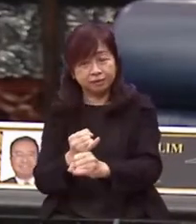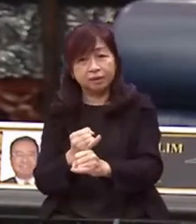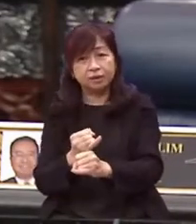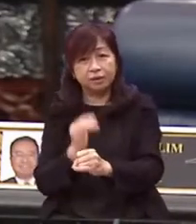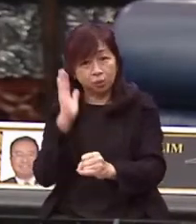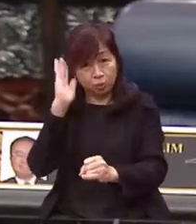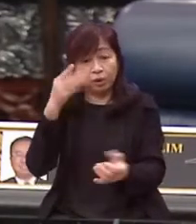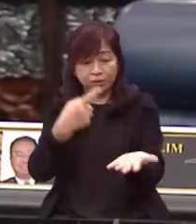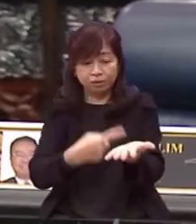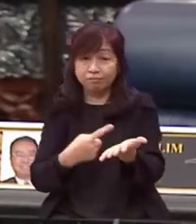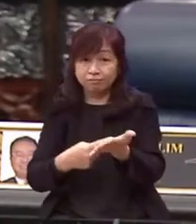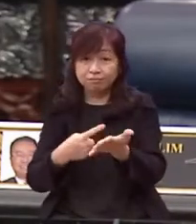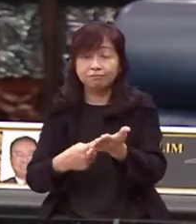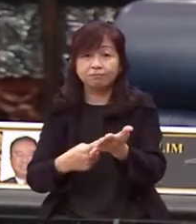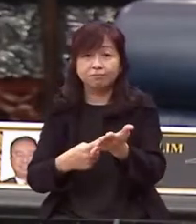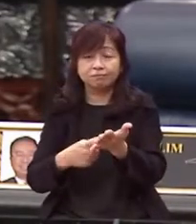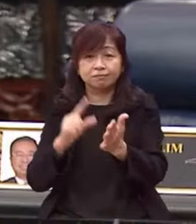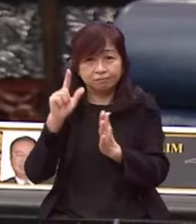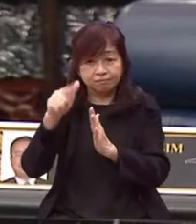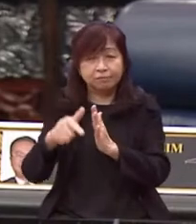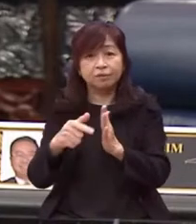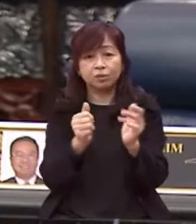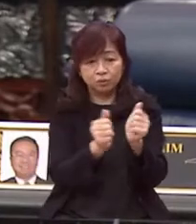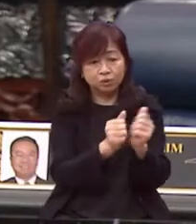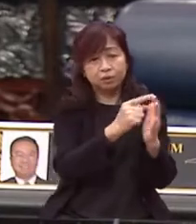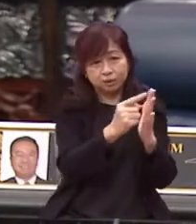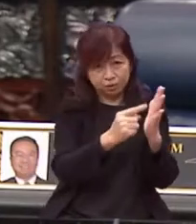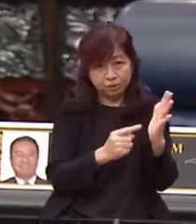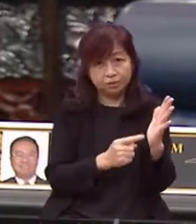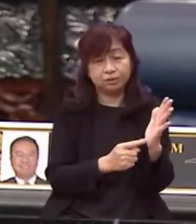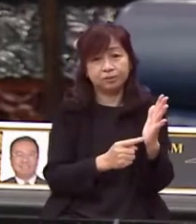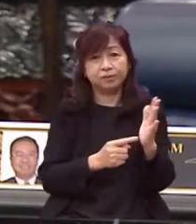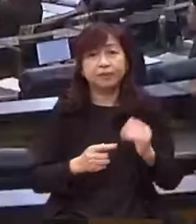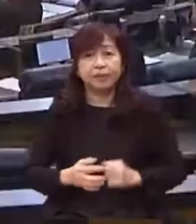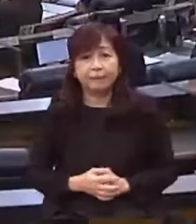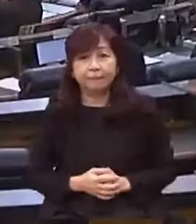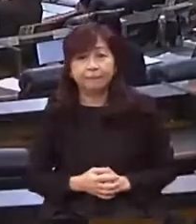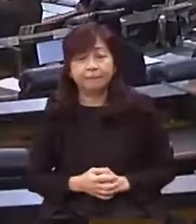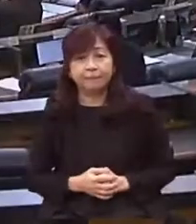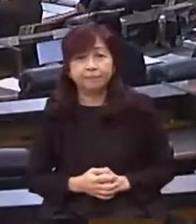dengan Zoo untuk melihat keperluan mereka